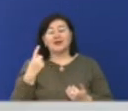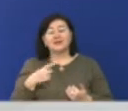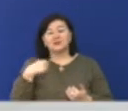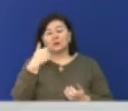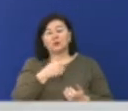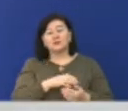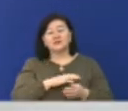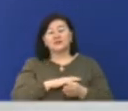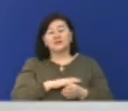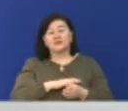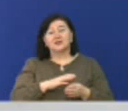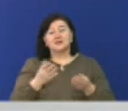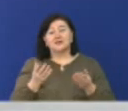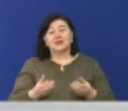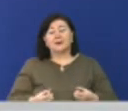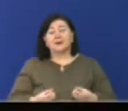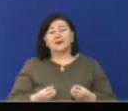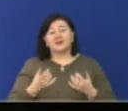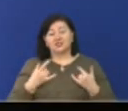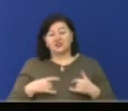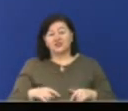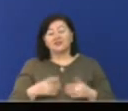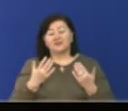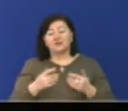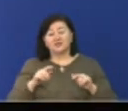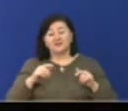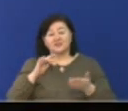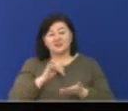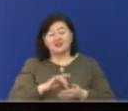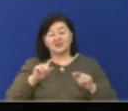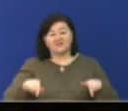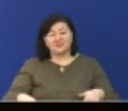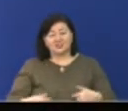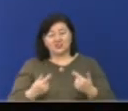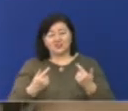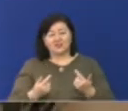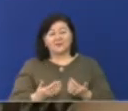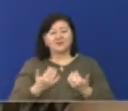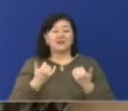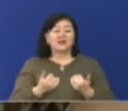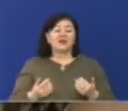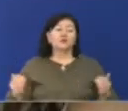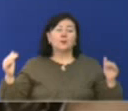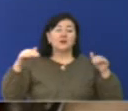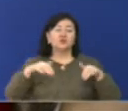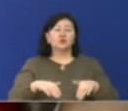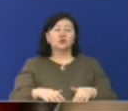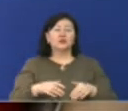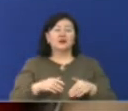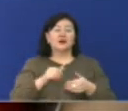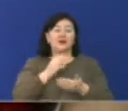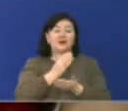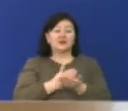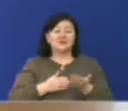проект «Пропаганда наследия» и организовал встречу по развитию деятельности национальных центров. Собравшиеся разделились на группы, рассказали, в